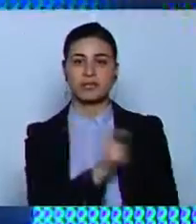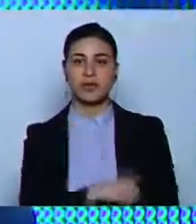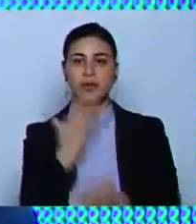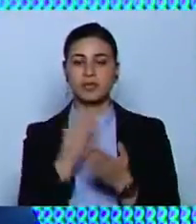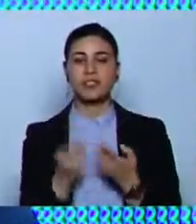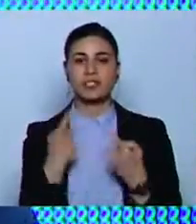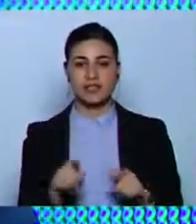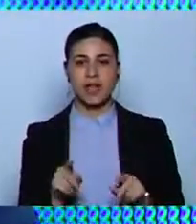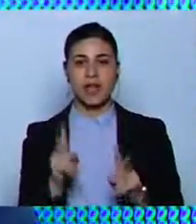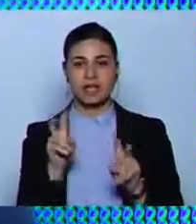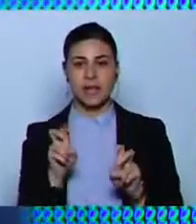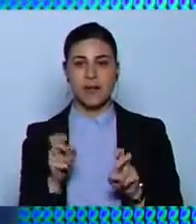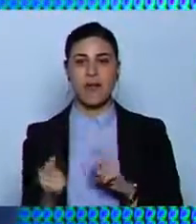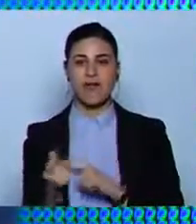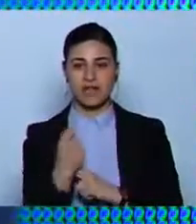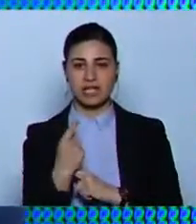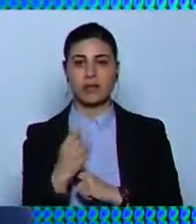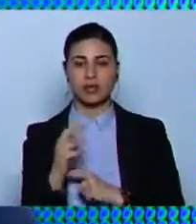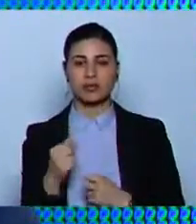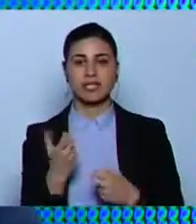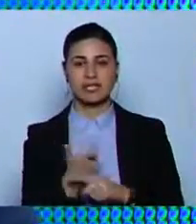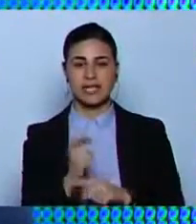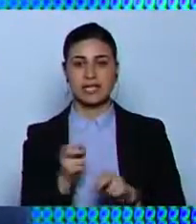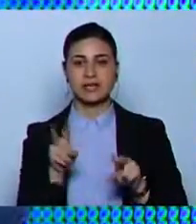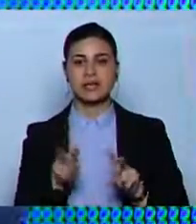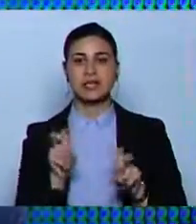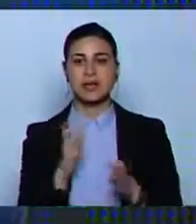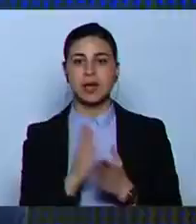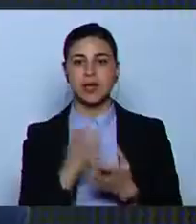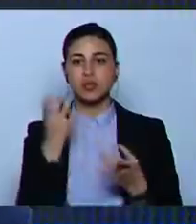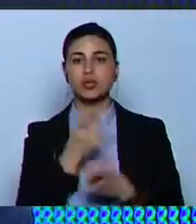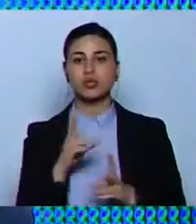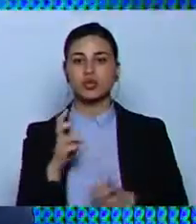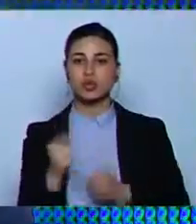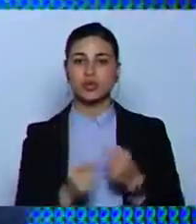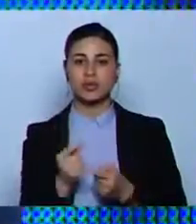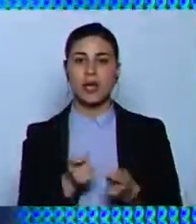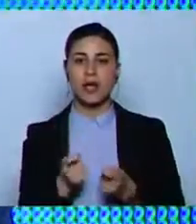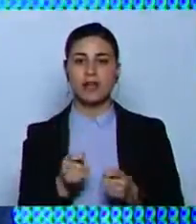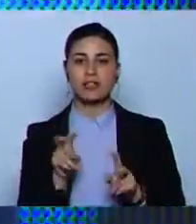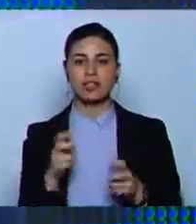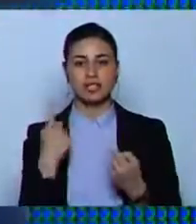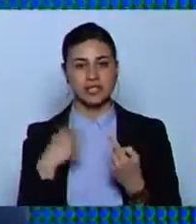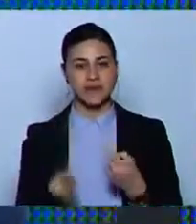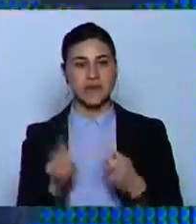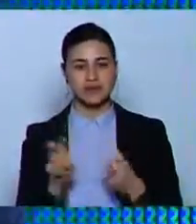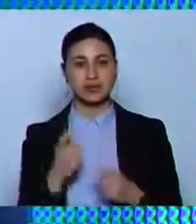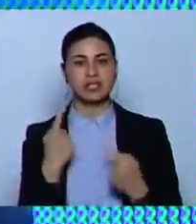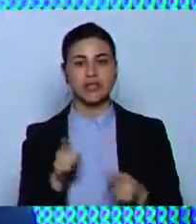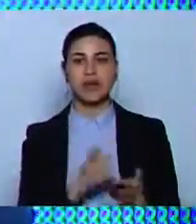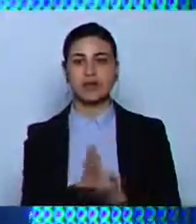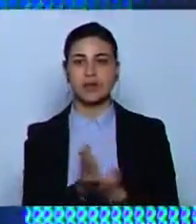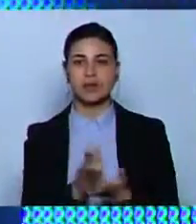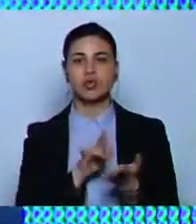თემებს გვავალდებულებს და ძალიან სპეციფიკური თემა კულტურული მემკვიდრეობის ინტეგრირებული მართვა ნიშნავს სხვა სპეციფიკას, სხვა